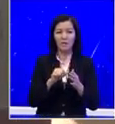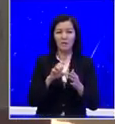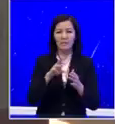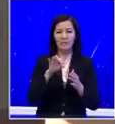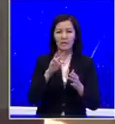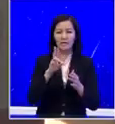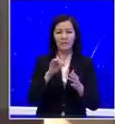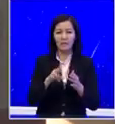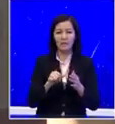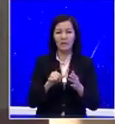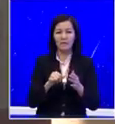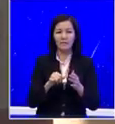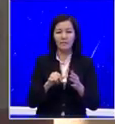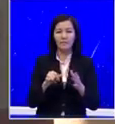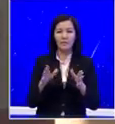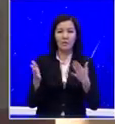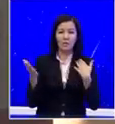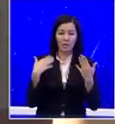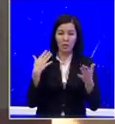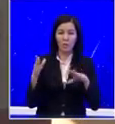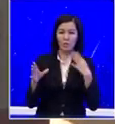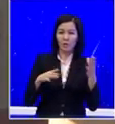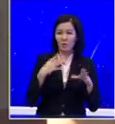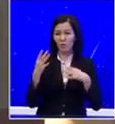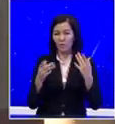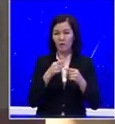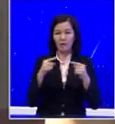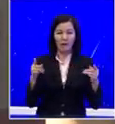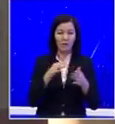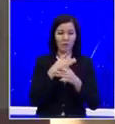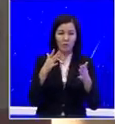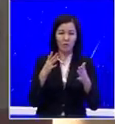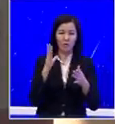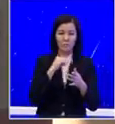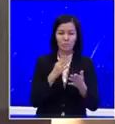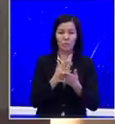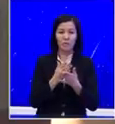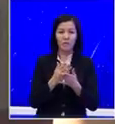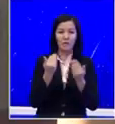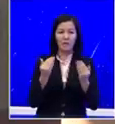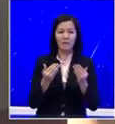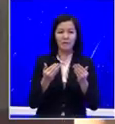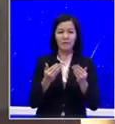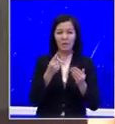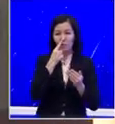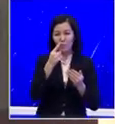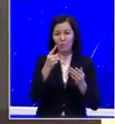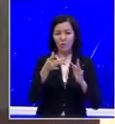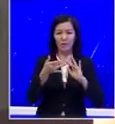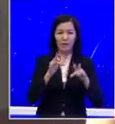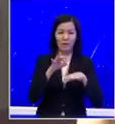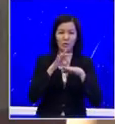на мобильность жасаймыз. Неше түрлі тренировкалар көп жасайды. Қазір бәрі онлайн жүргізіп